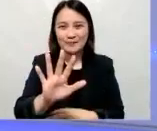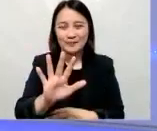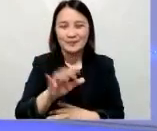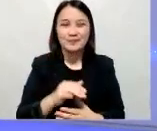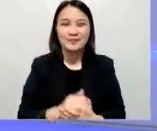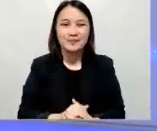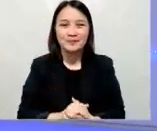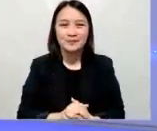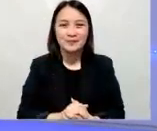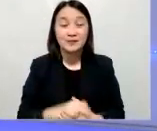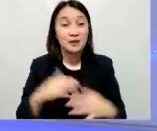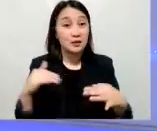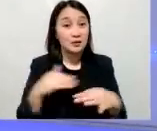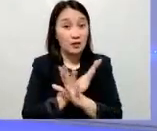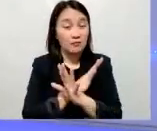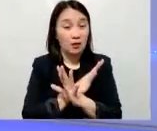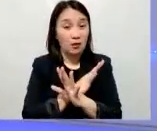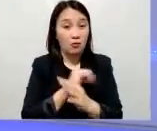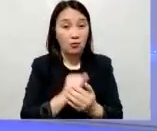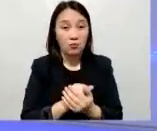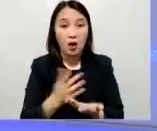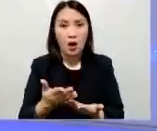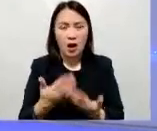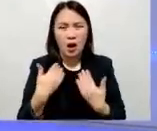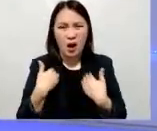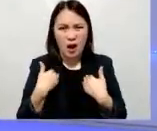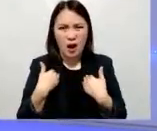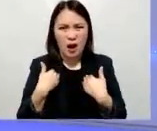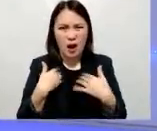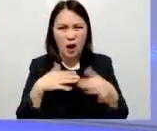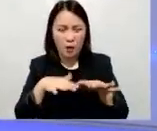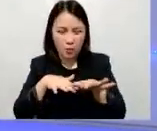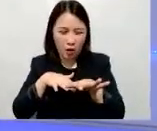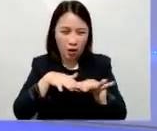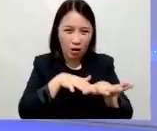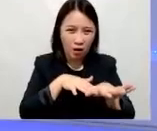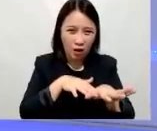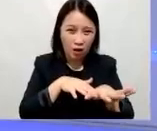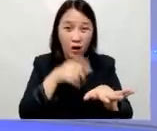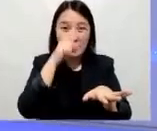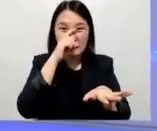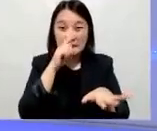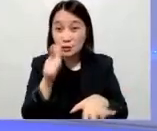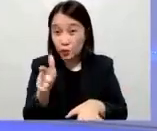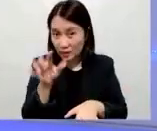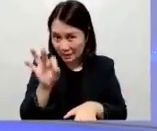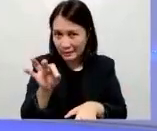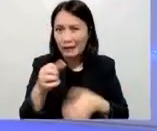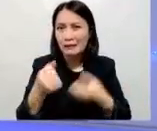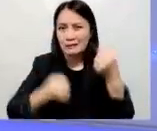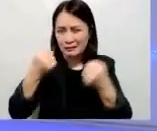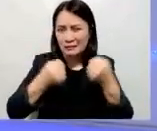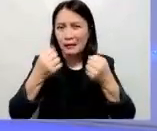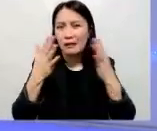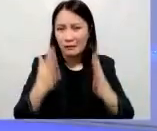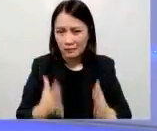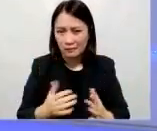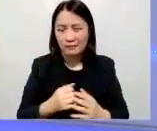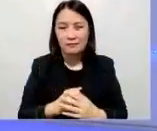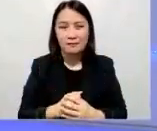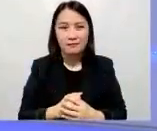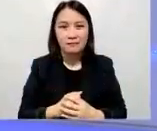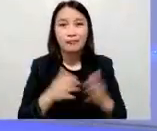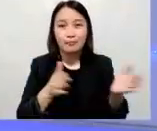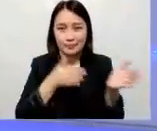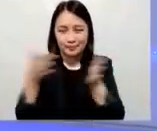Davao City, patay matapos maipit sa naaksidenteng truck ang 29 anyos nitong driver. Nasa frontline na balitang yan, si